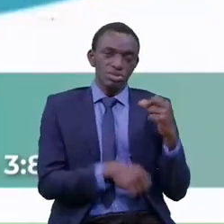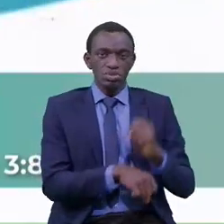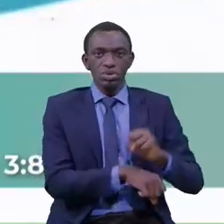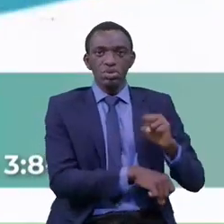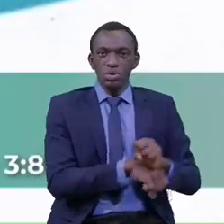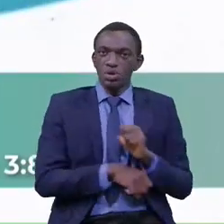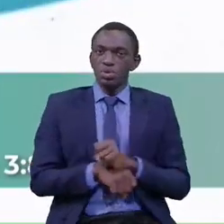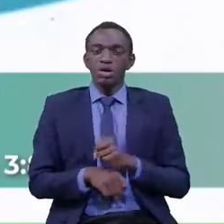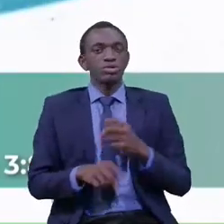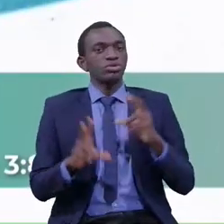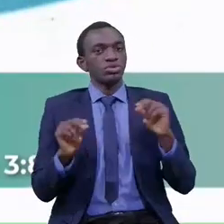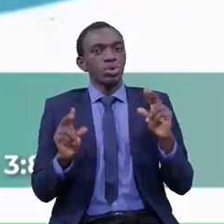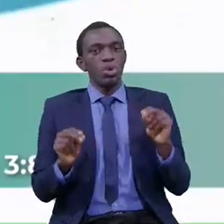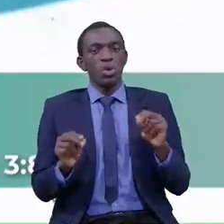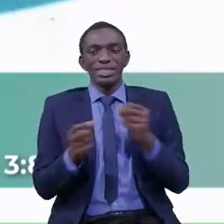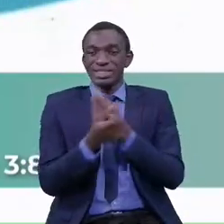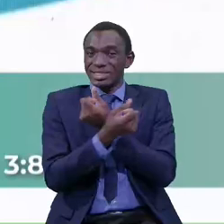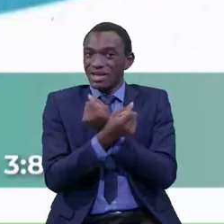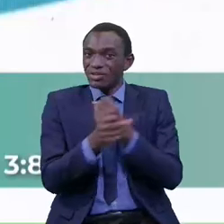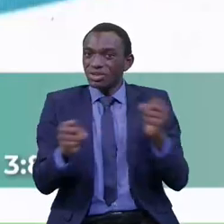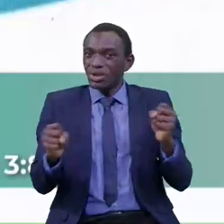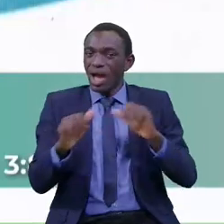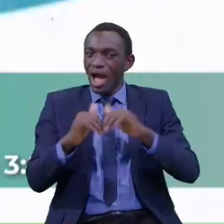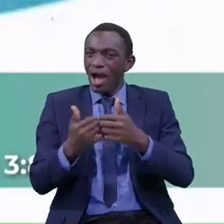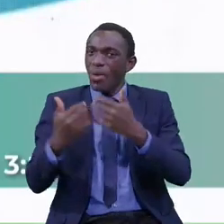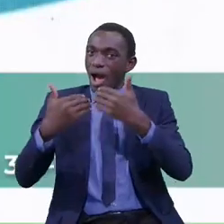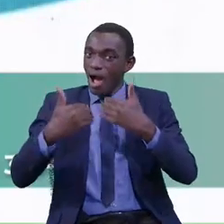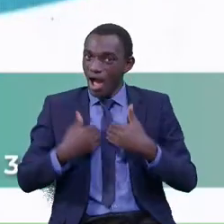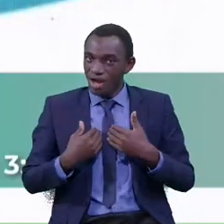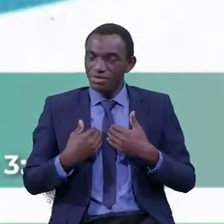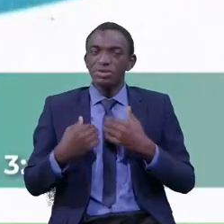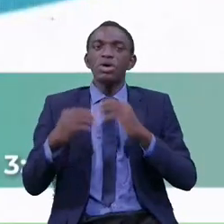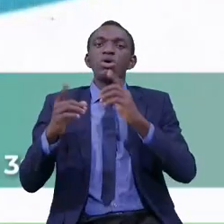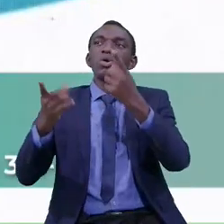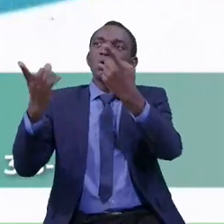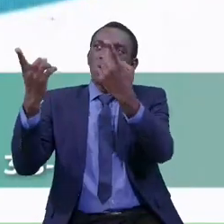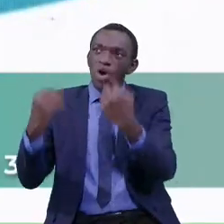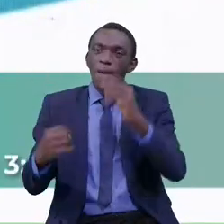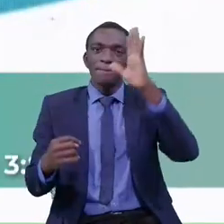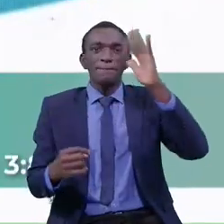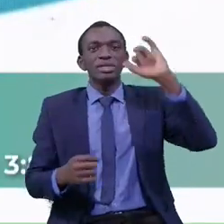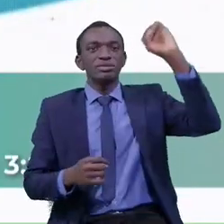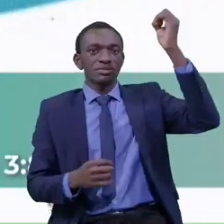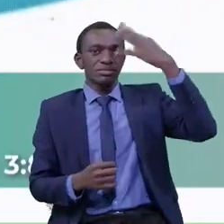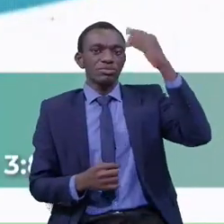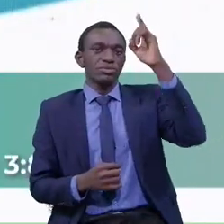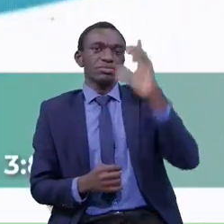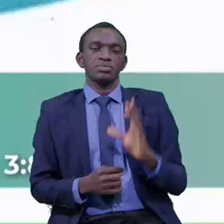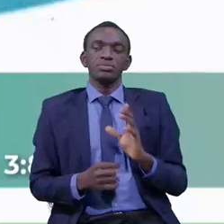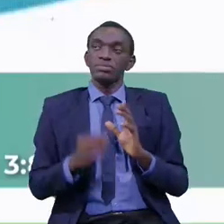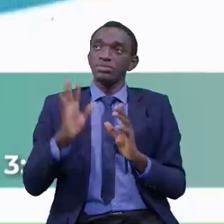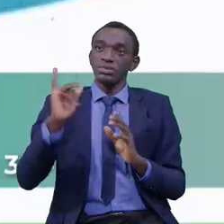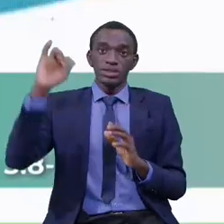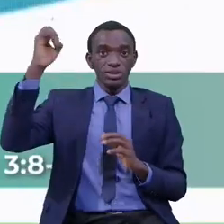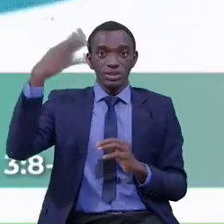les responsabilités. Le salut vient comme résultat de la grâce de Dieu. Car c'est par la grâce que vous êtes sauvés.